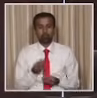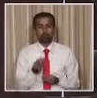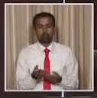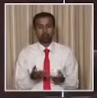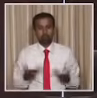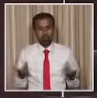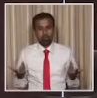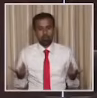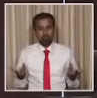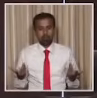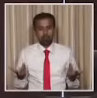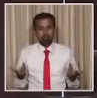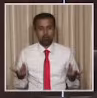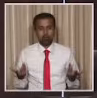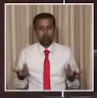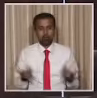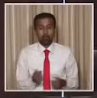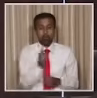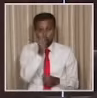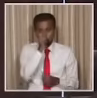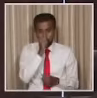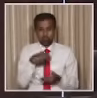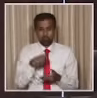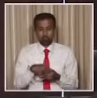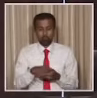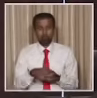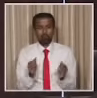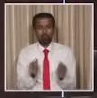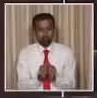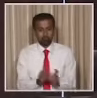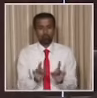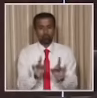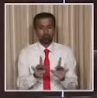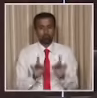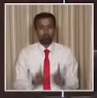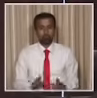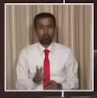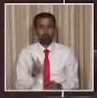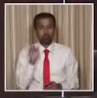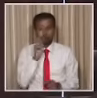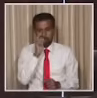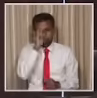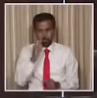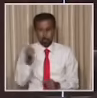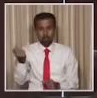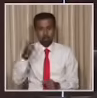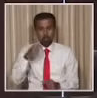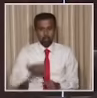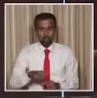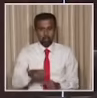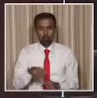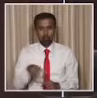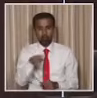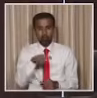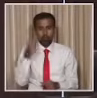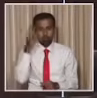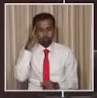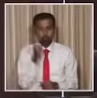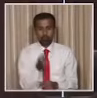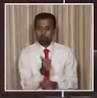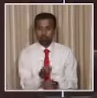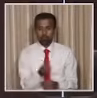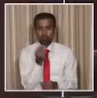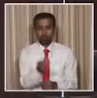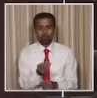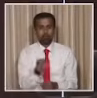deh. Insa api kian nih. Mereka horu rakino beda ya itu mah jadi. Ranilik kemasing ke metu mah meten tahu. Apa tuh malah danu? Enang ewad daluan deh dulu.